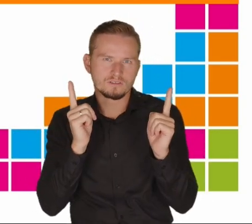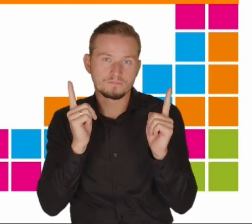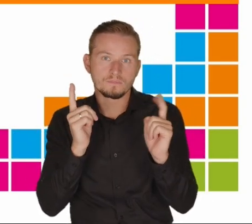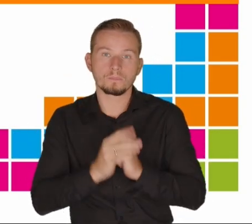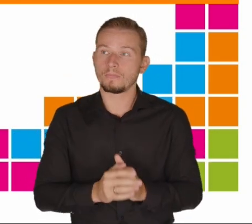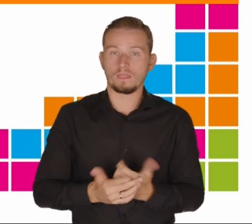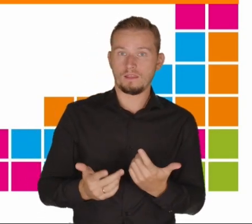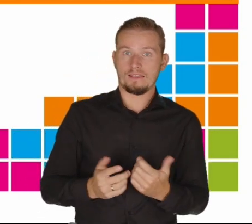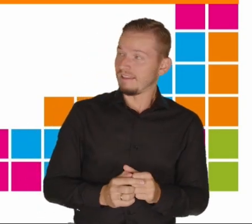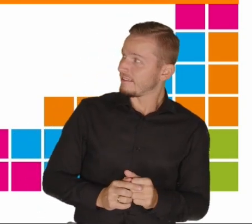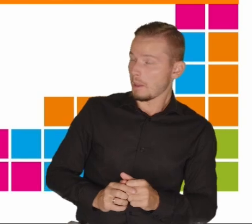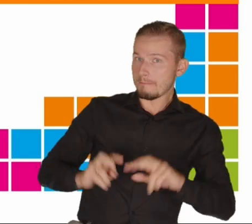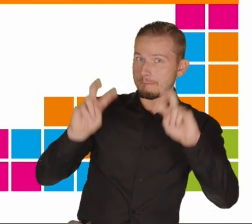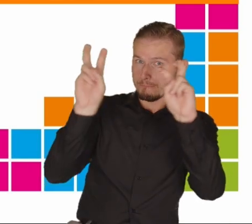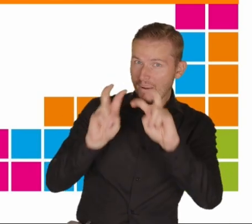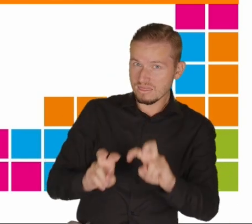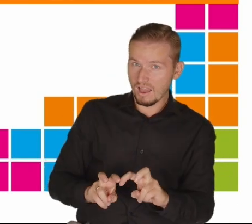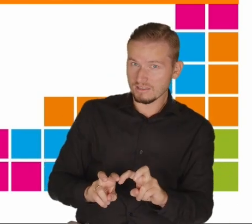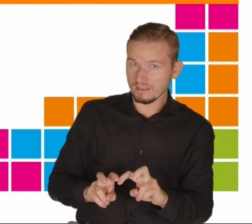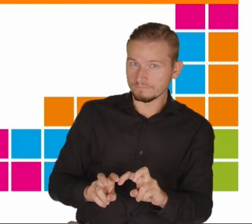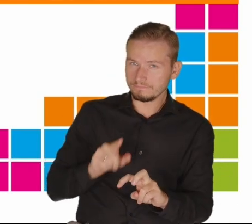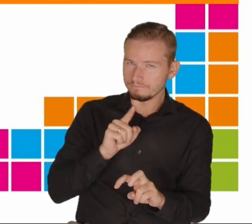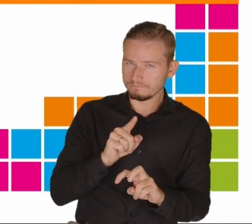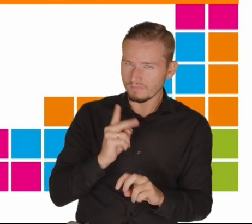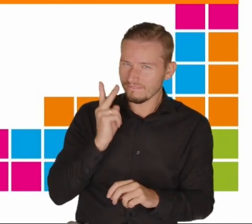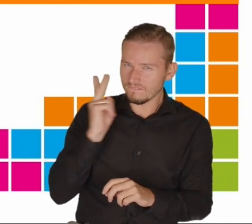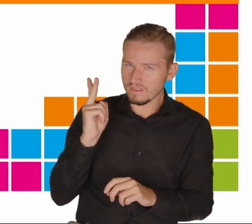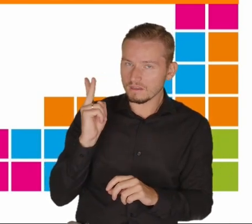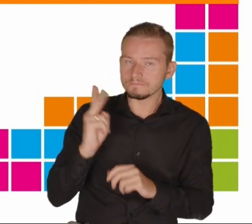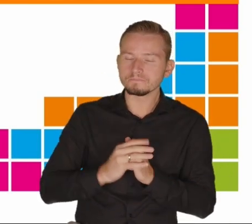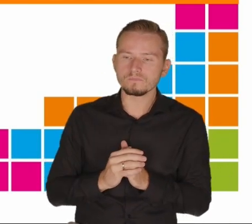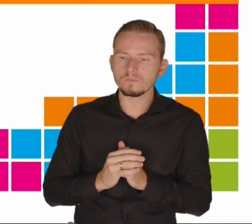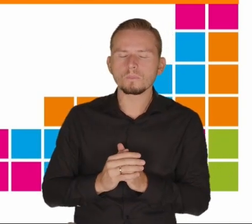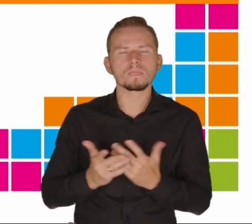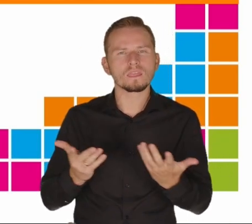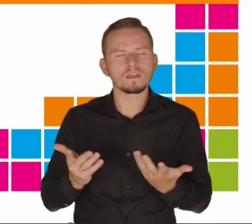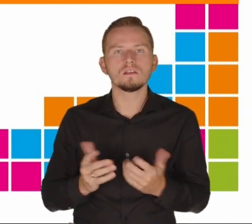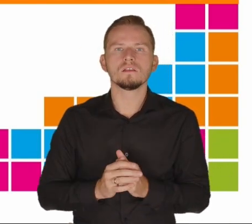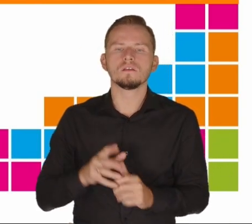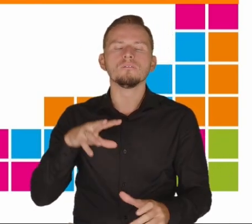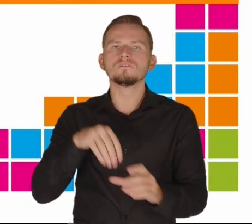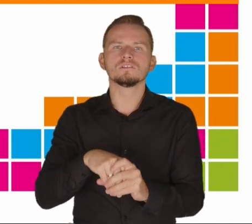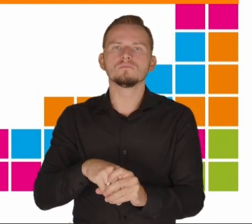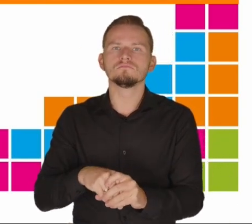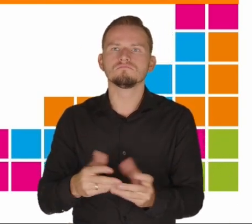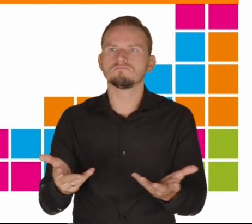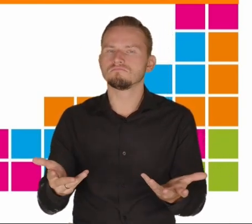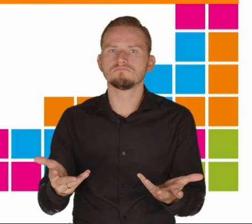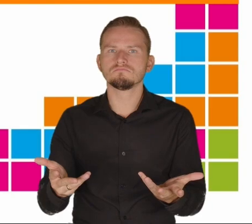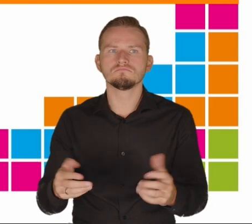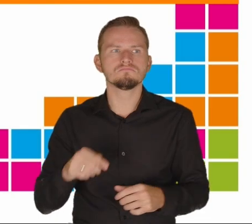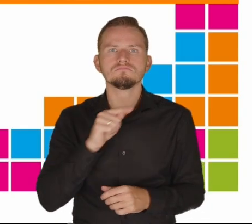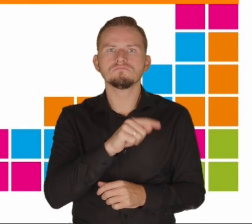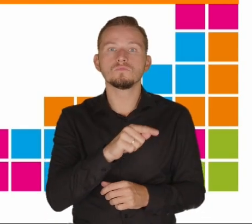taka duża metaanaliza pokazująca, jak wiele elementów powiązanych jest z